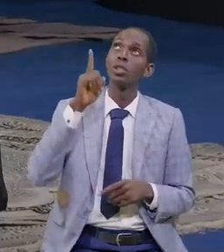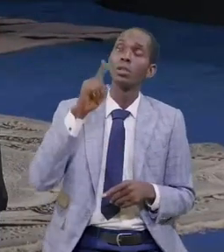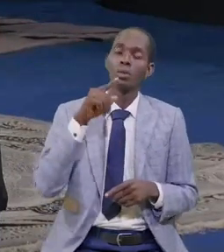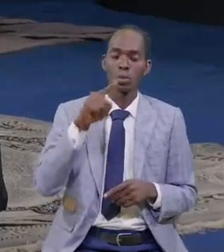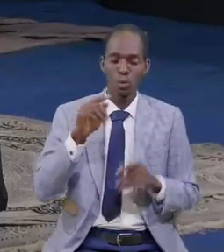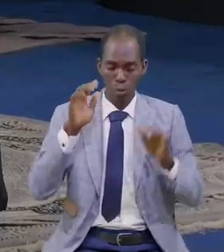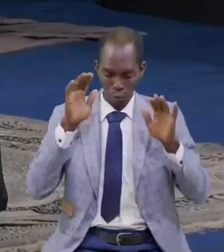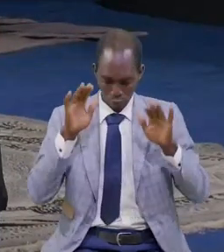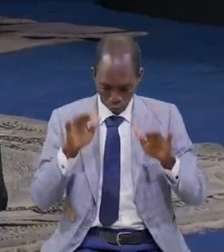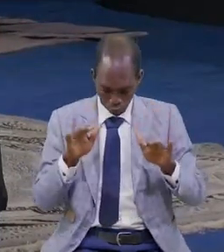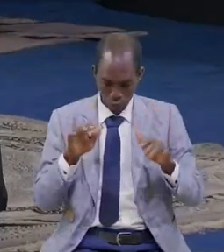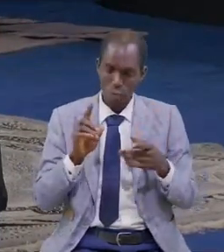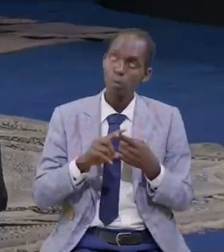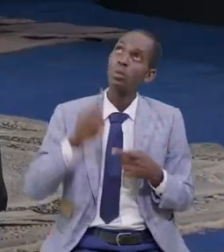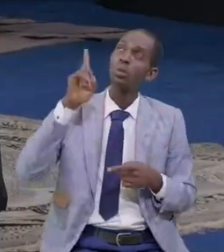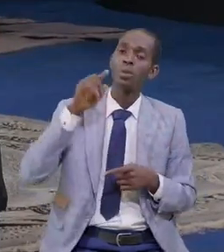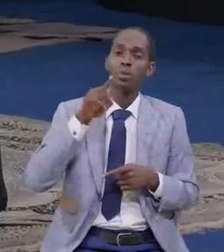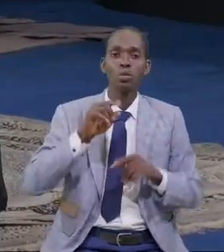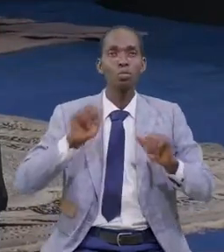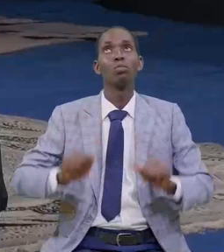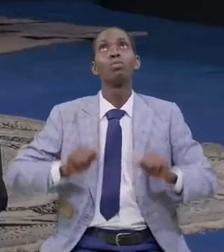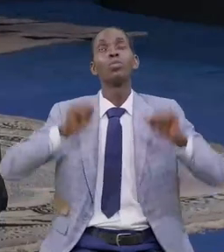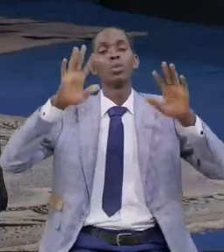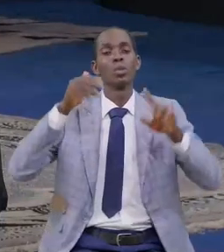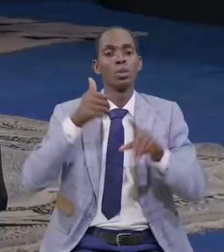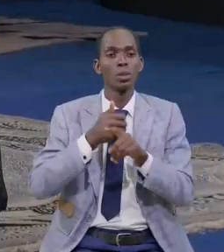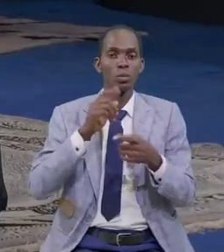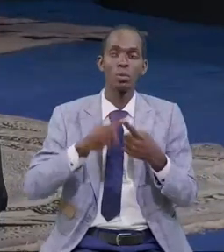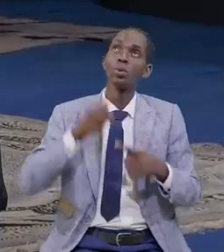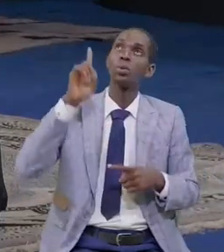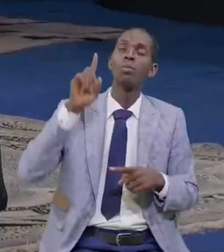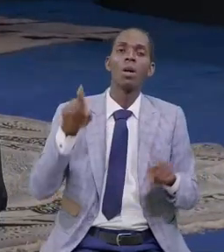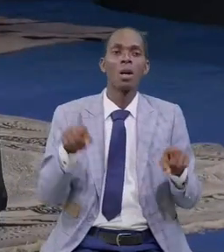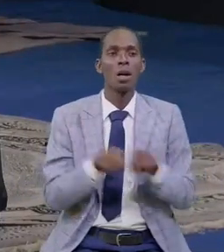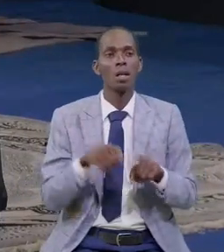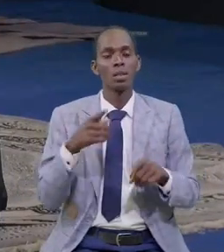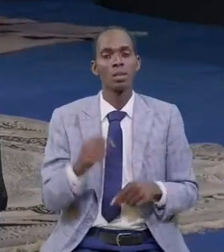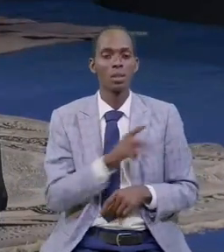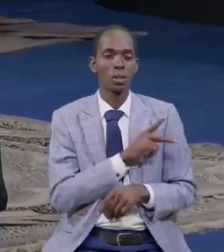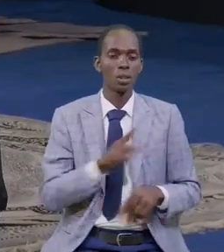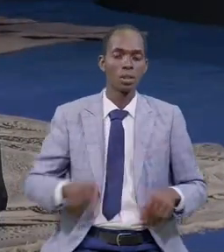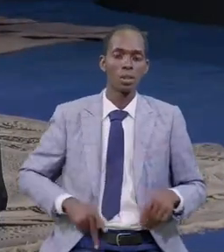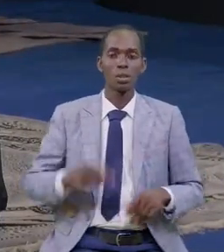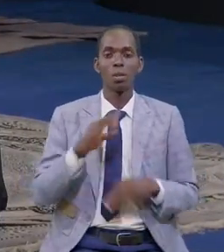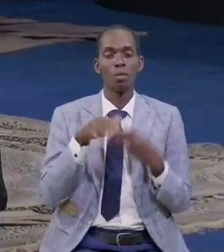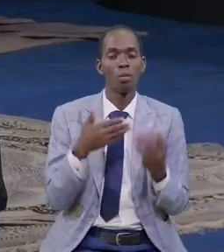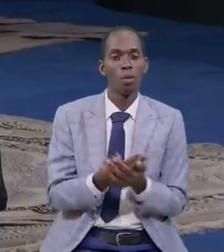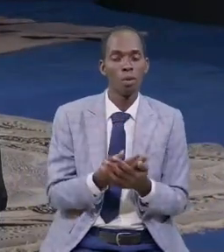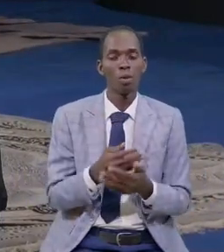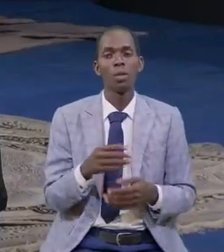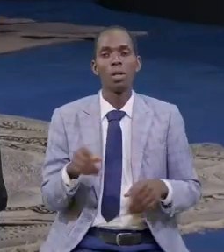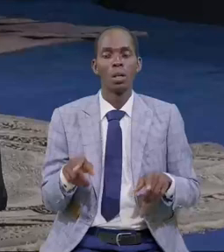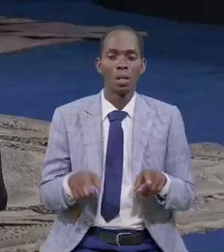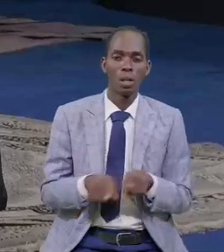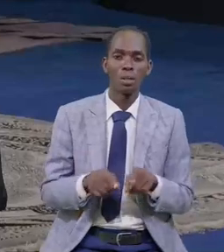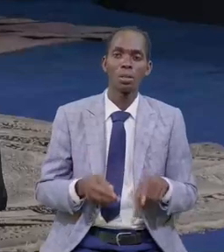vous fléchir devant lui vous allez vous soumettre à lui vous allez fléchir les genou devant lui en tant que le roi des rois c'est un des